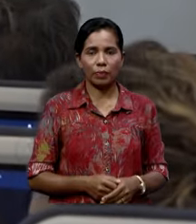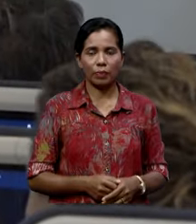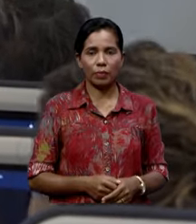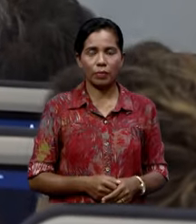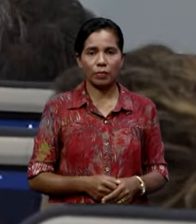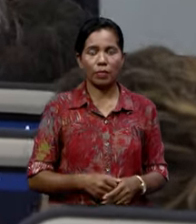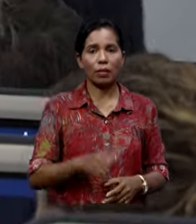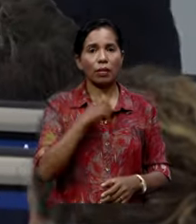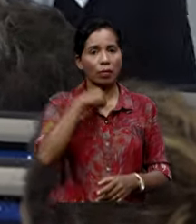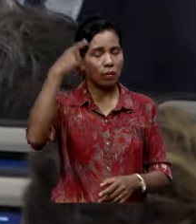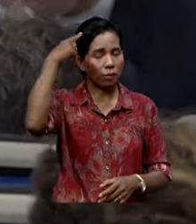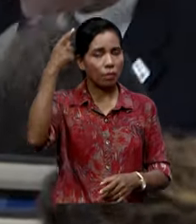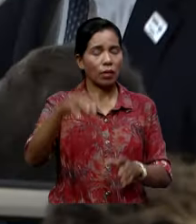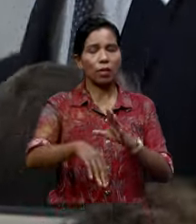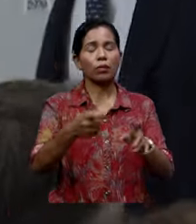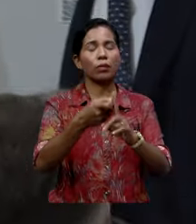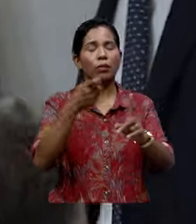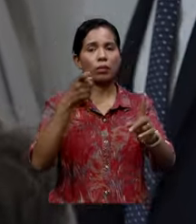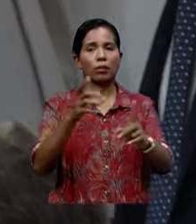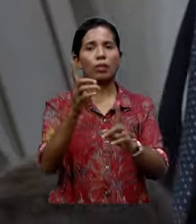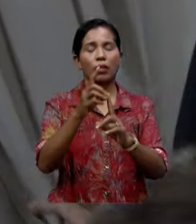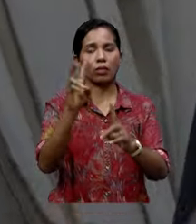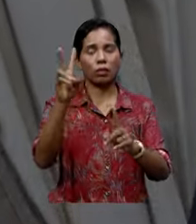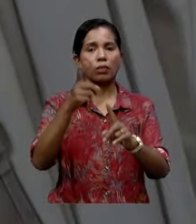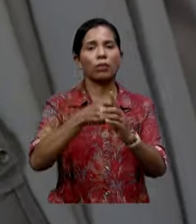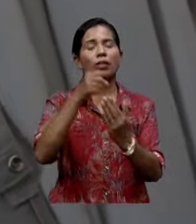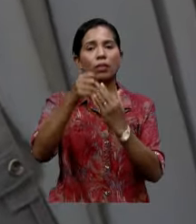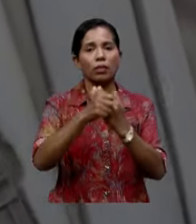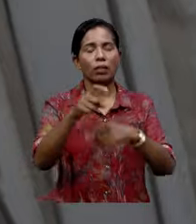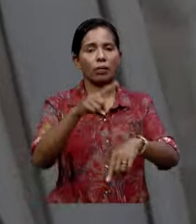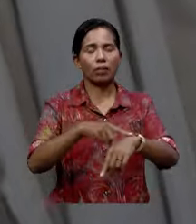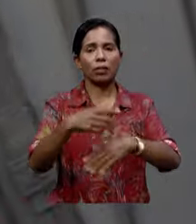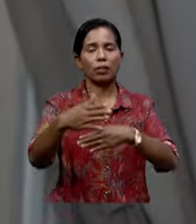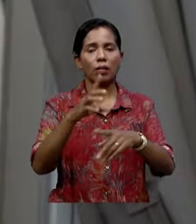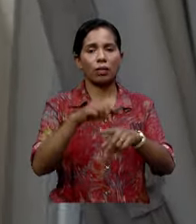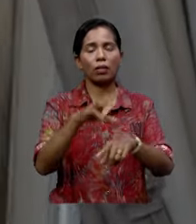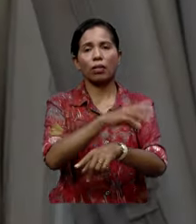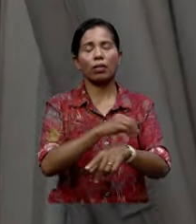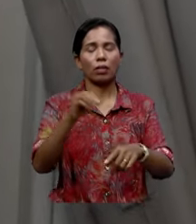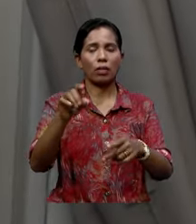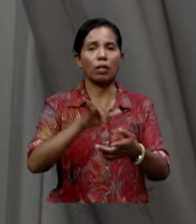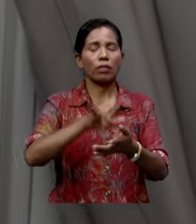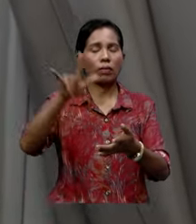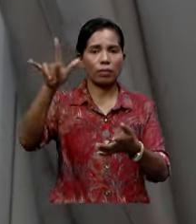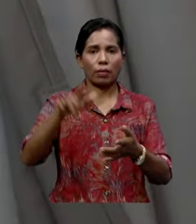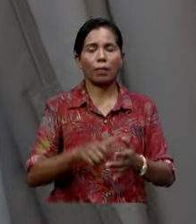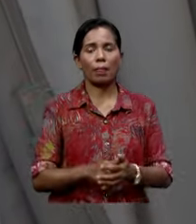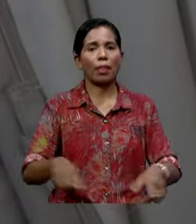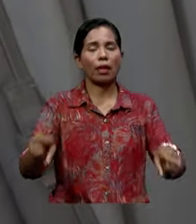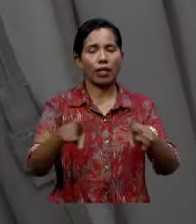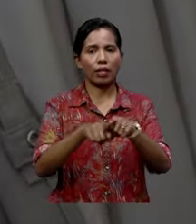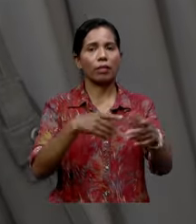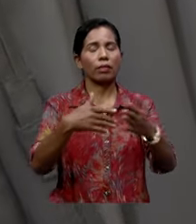Papa Francisco sai husi Roma, Italia e loro rua fulan setembro besik tukunen loro krai ho avion Ita Airways. Hanesan